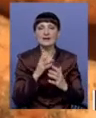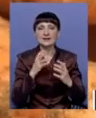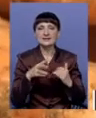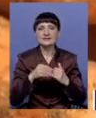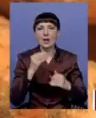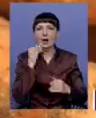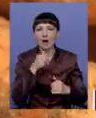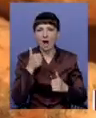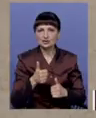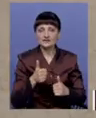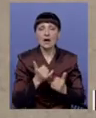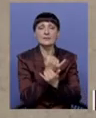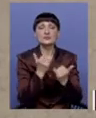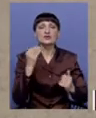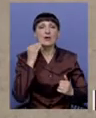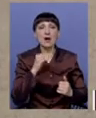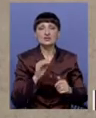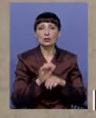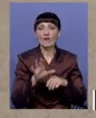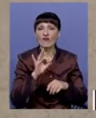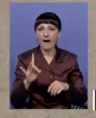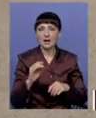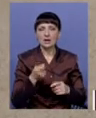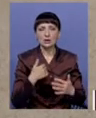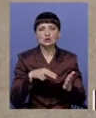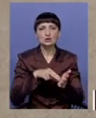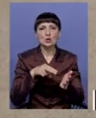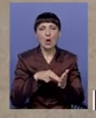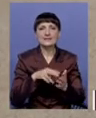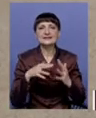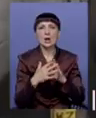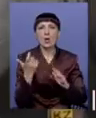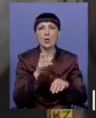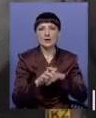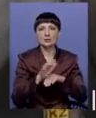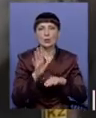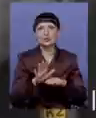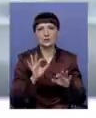плодородие почвы, обеспечить качество товаров и отрегулировать стоимость сельхозпродукции.